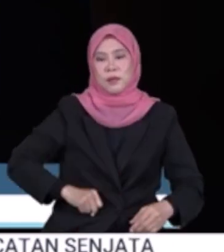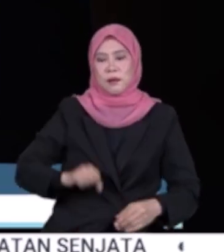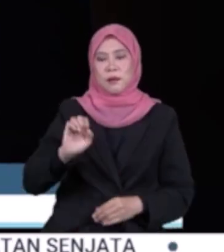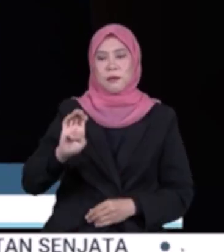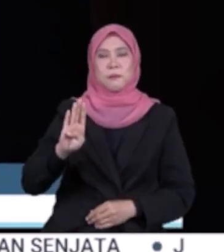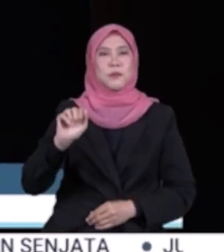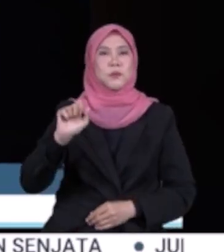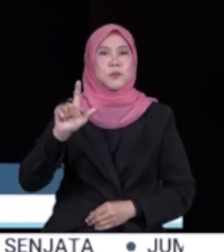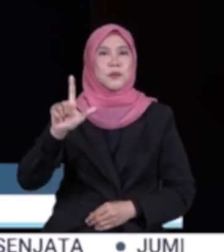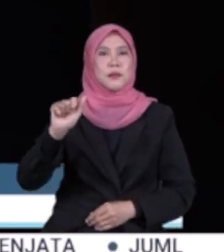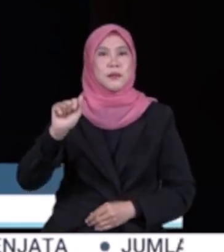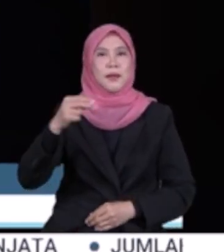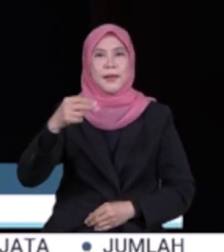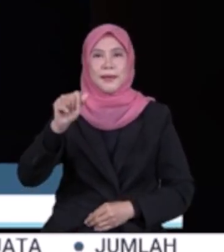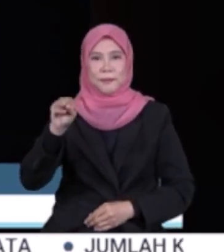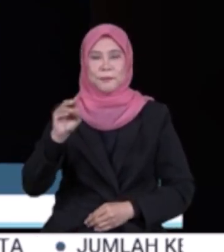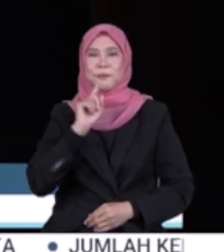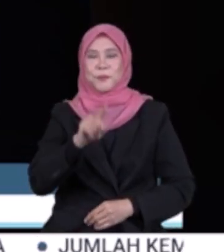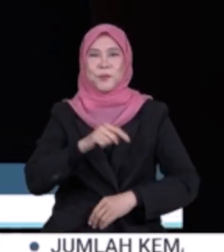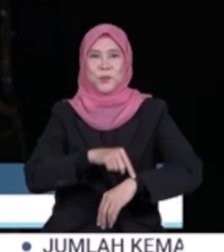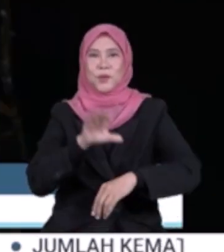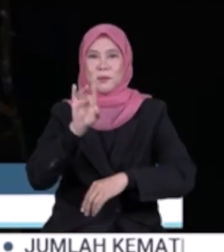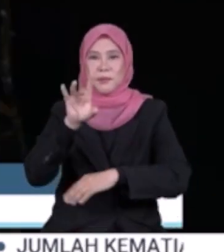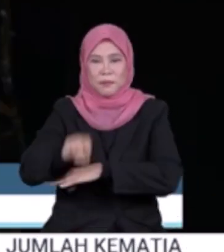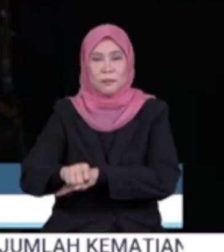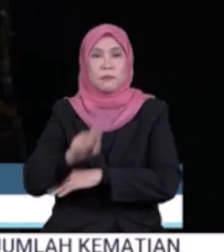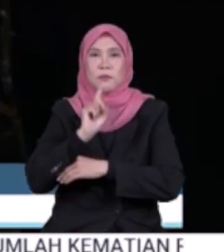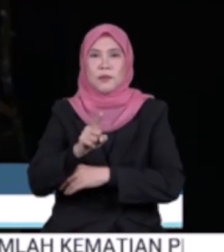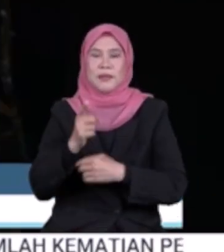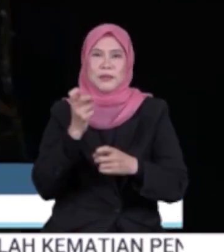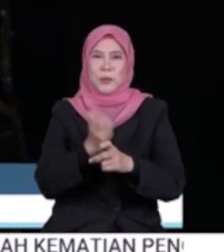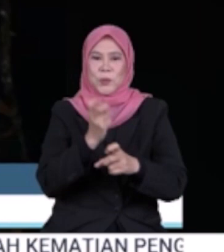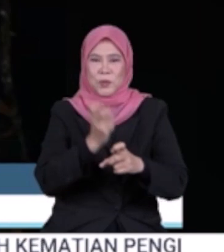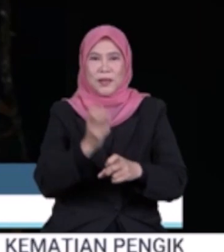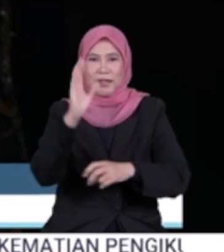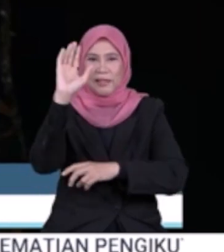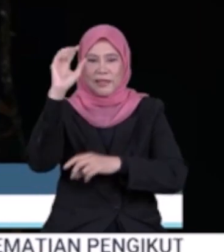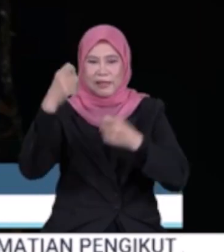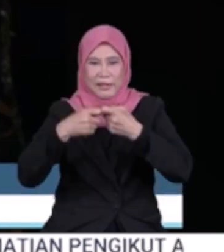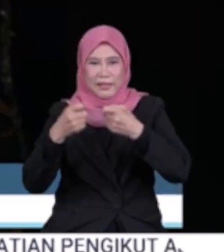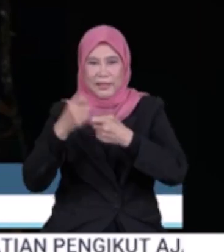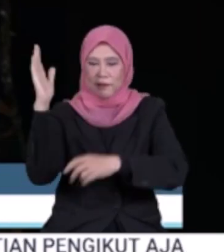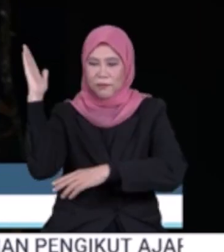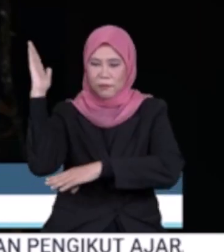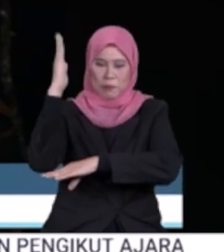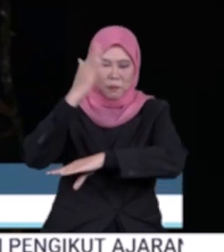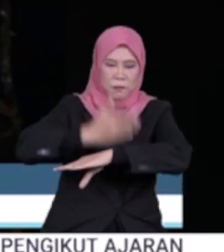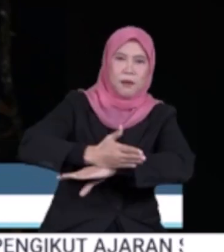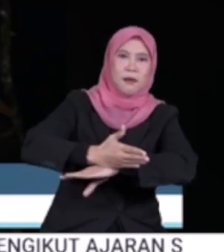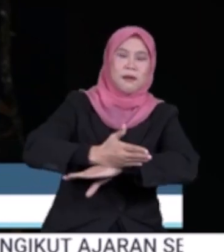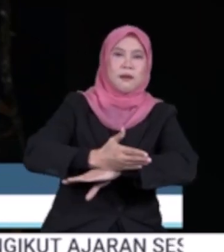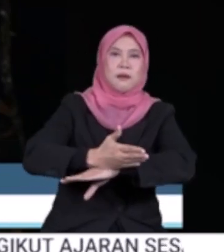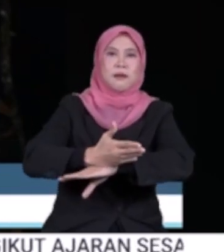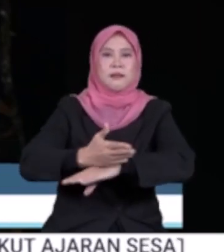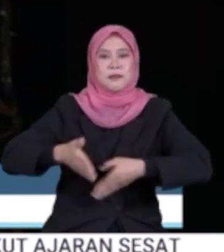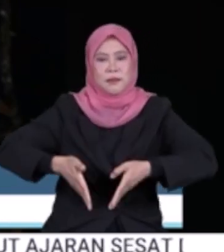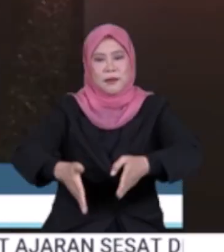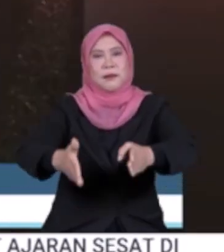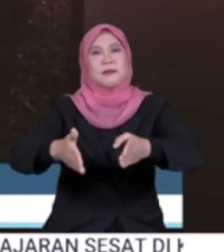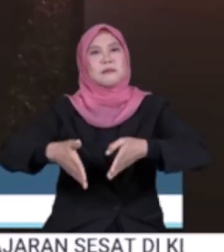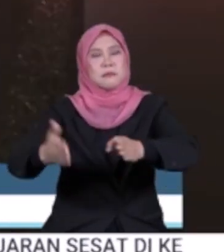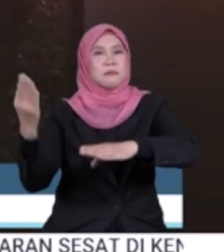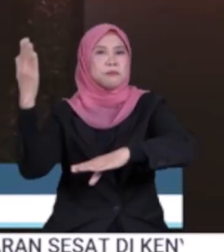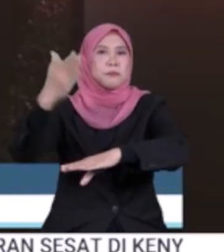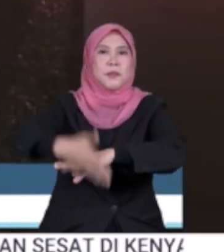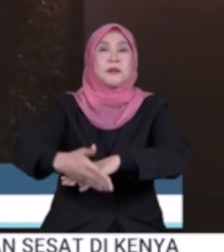8-42 menit malam usaha mengeluarkan mangsa berdepan detik soekar apabila tiang electric turut tumbang dan merentangi Jalan Raya